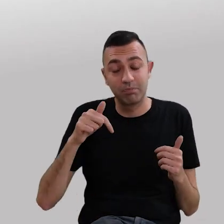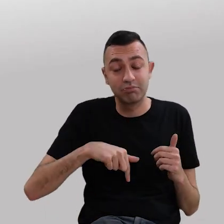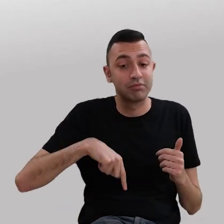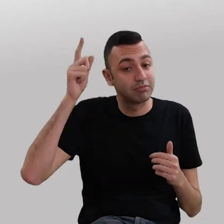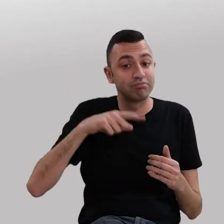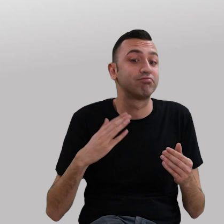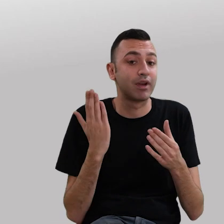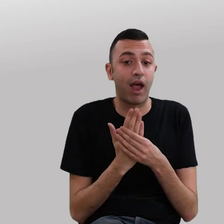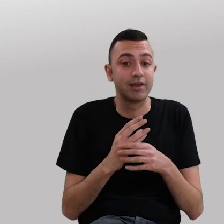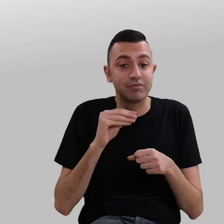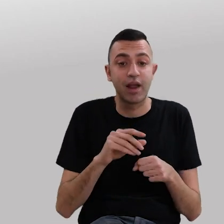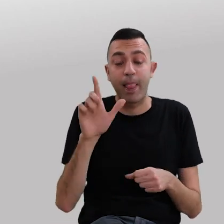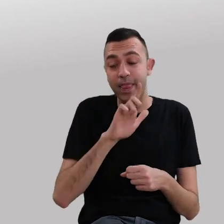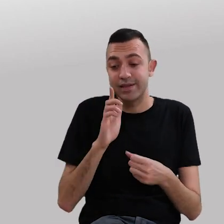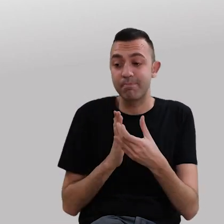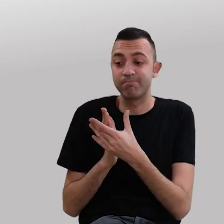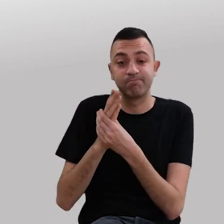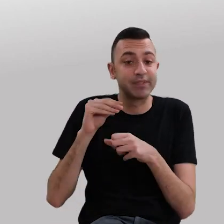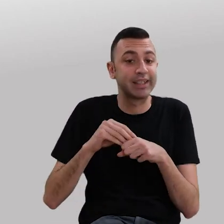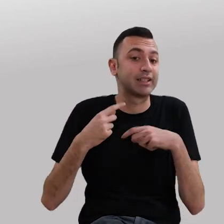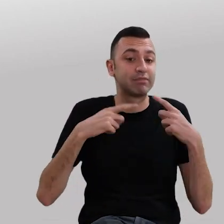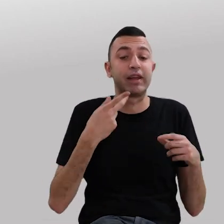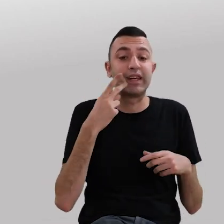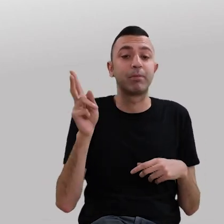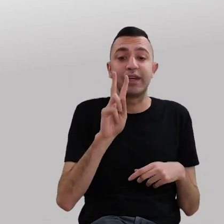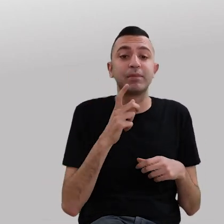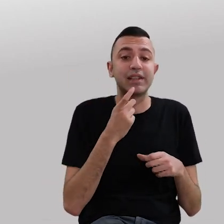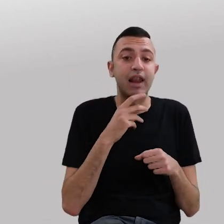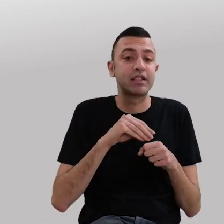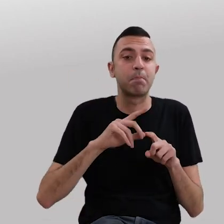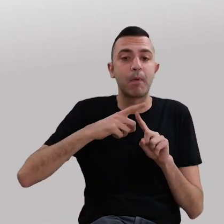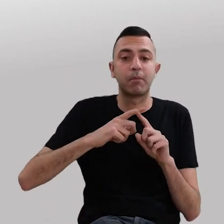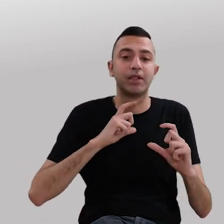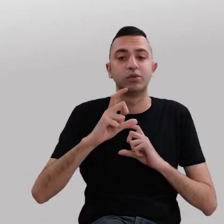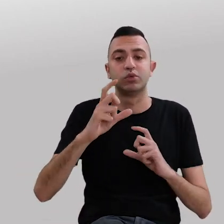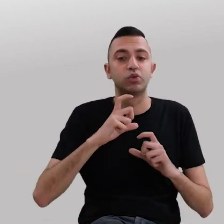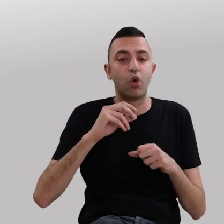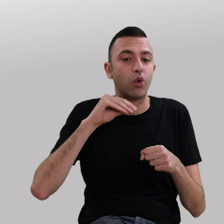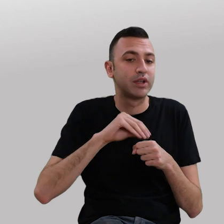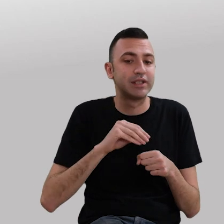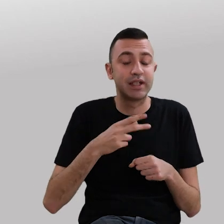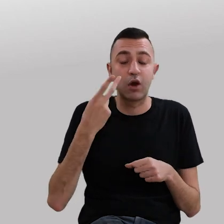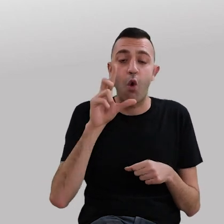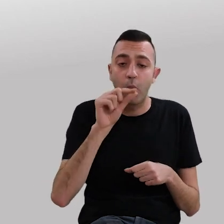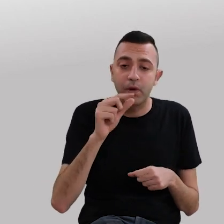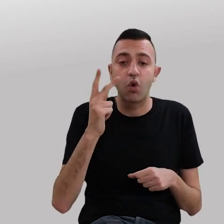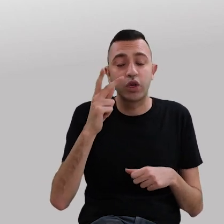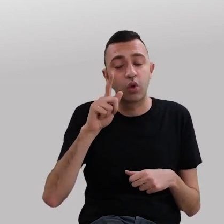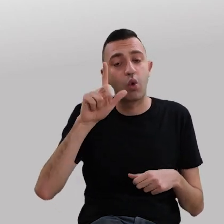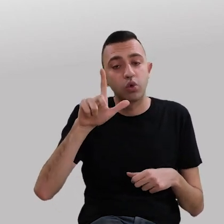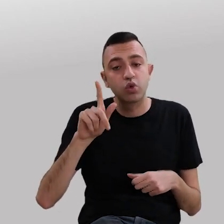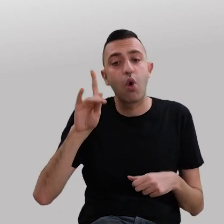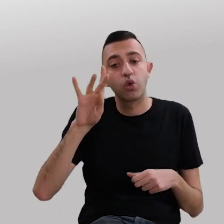bugünkü dersimizde Liselere geçiş sistemi 2020 matematik sorularından 11 12